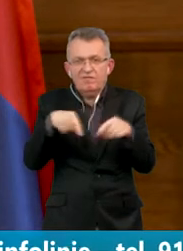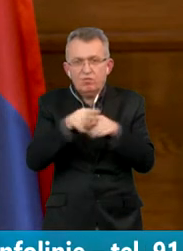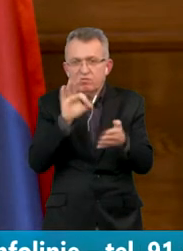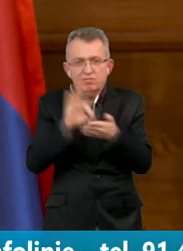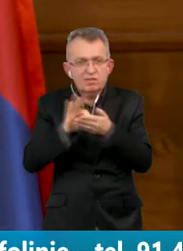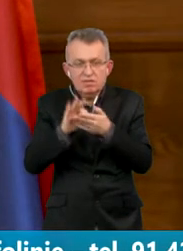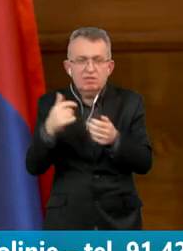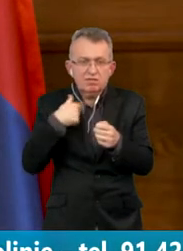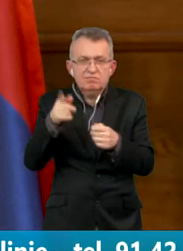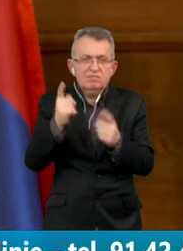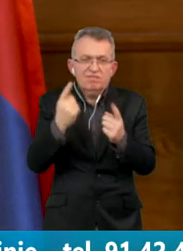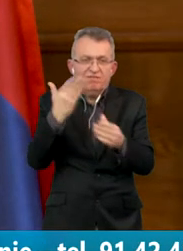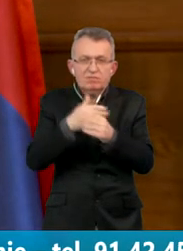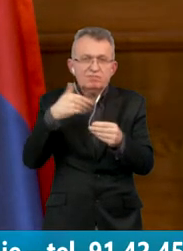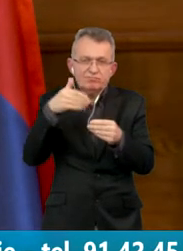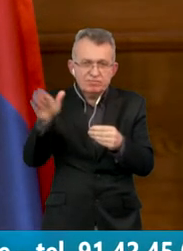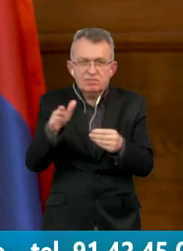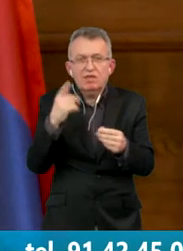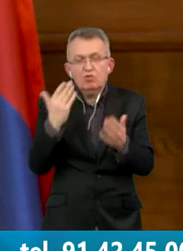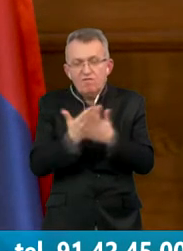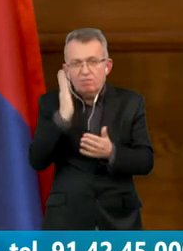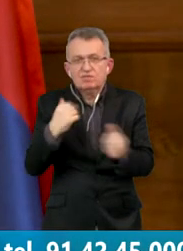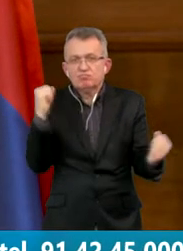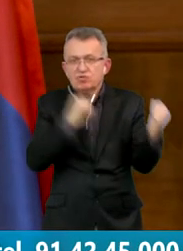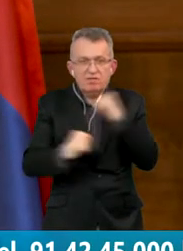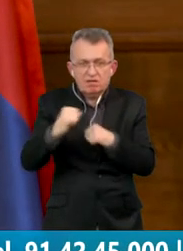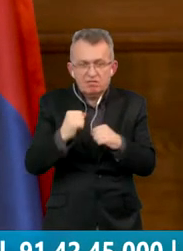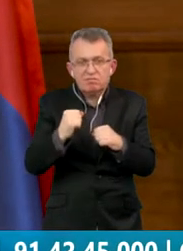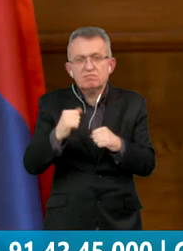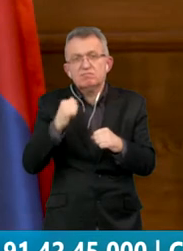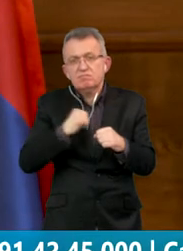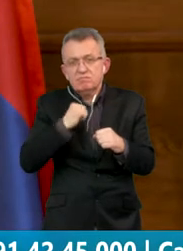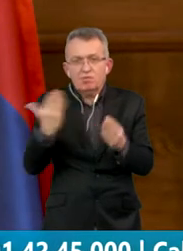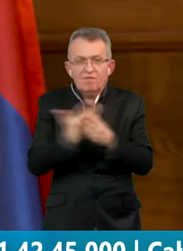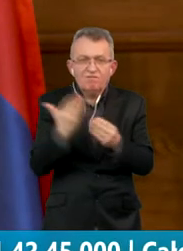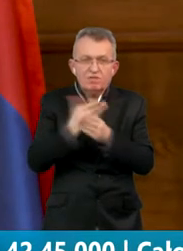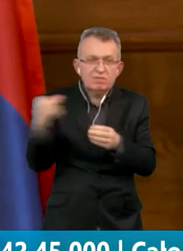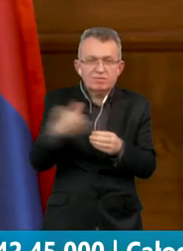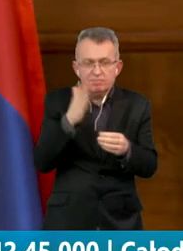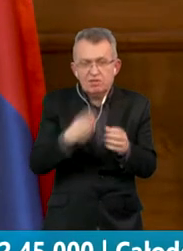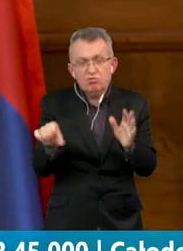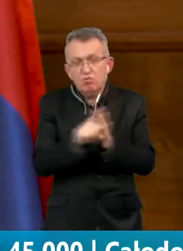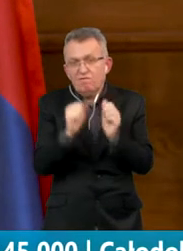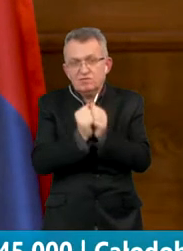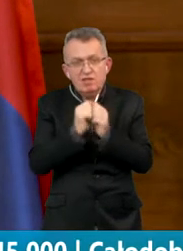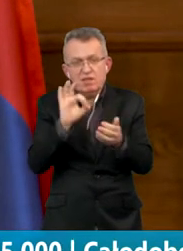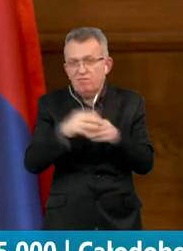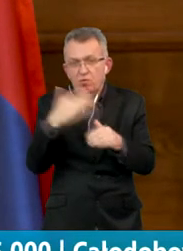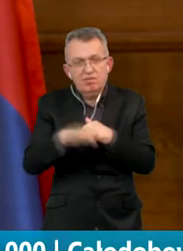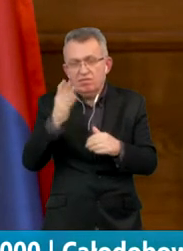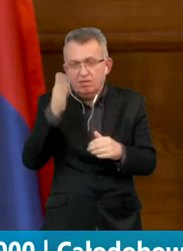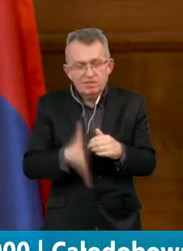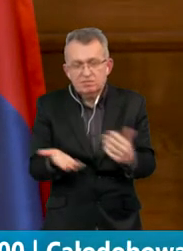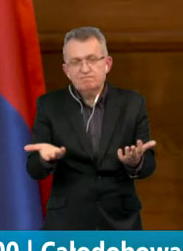tego zadania, szykujemy nowy przetarg, więc na pewno nie da się zakończyć tego procesu inwestycyjnego do września tego